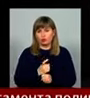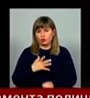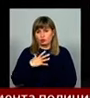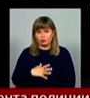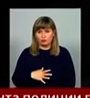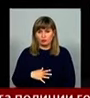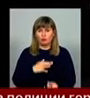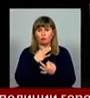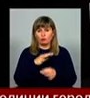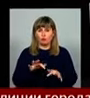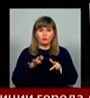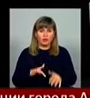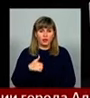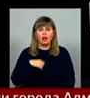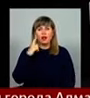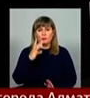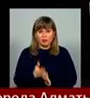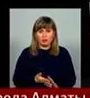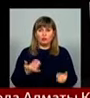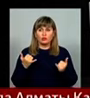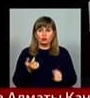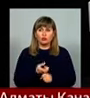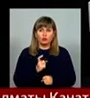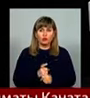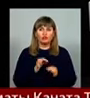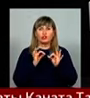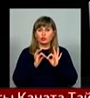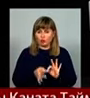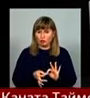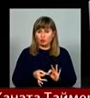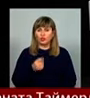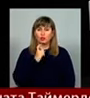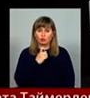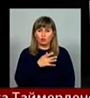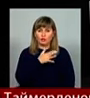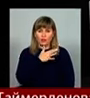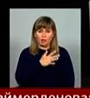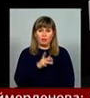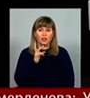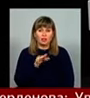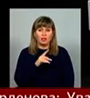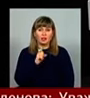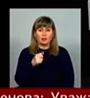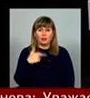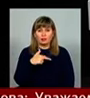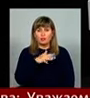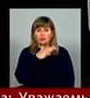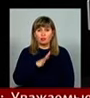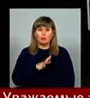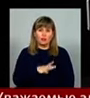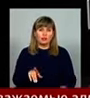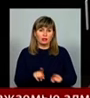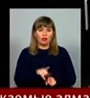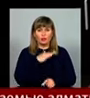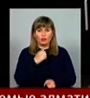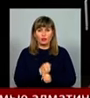любом сложном деле. Я понимаю, сейчас очень сложное, трудное время. Но за 30 лет было и так сделано